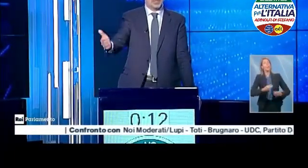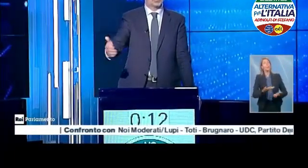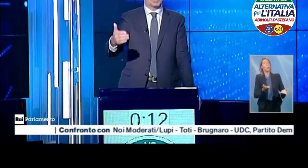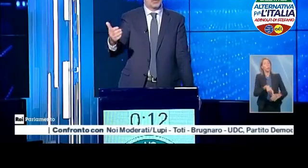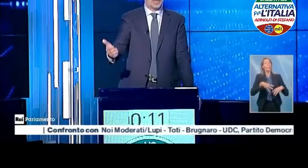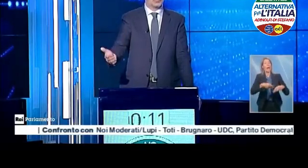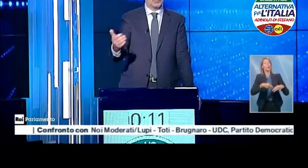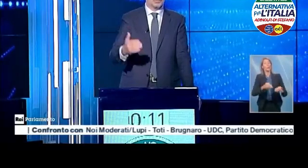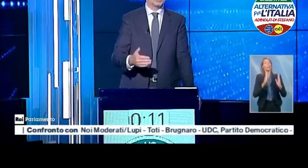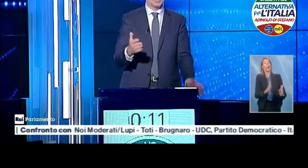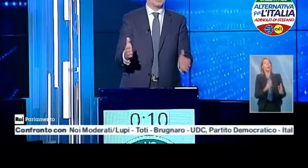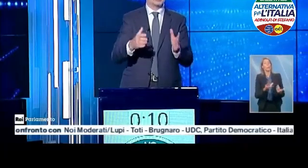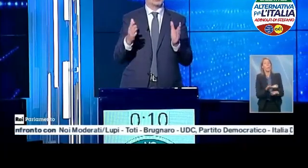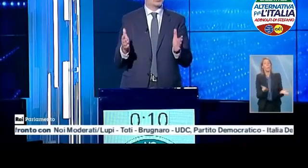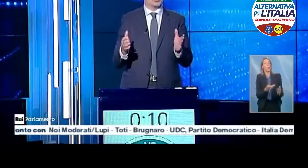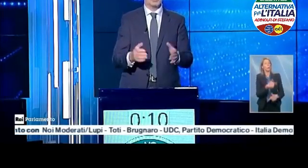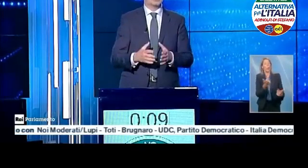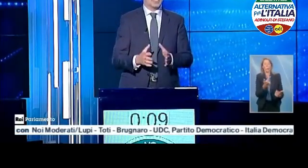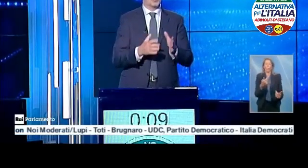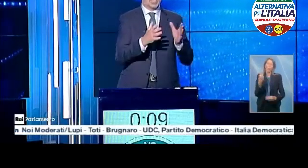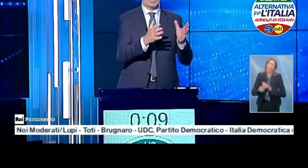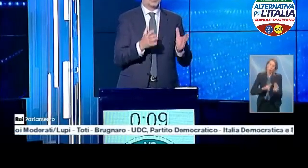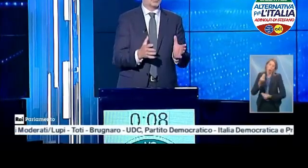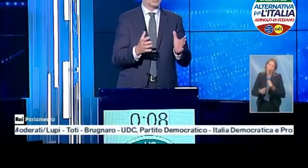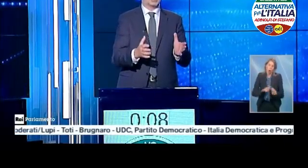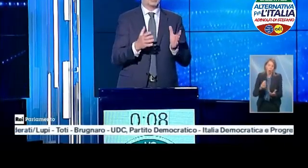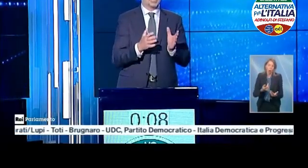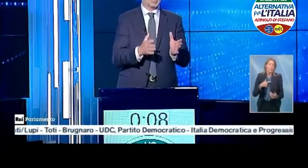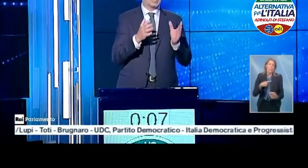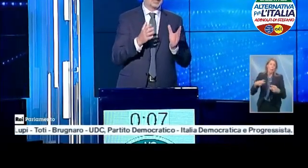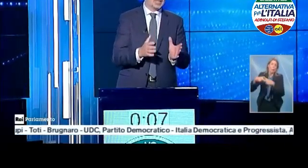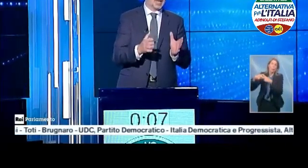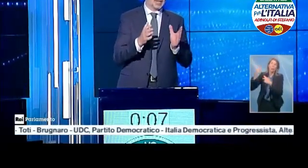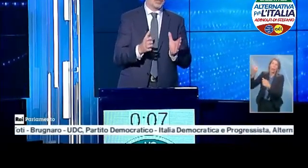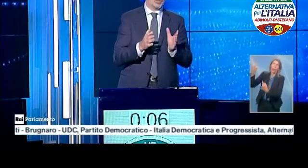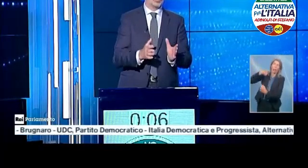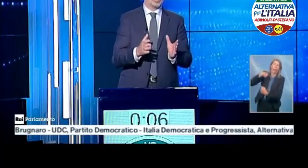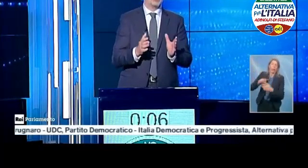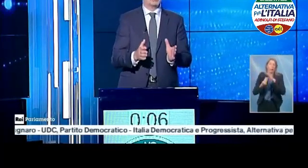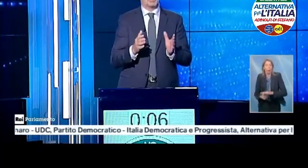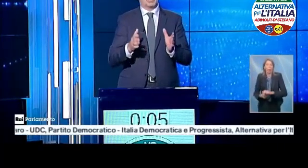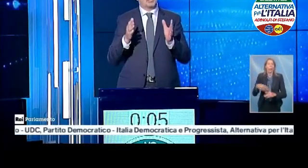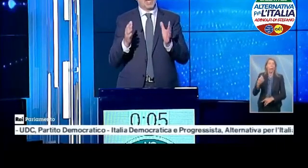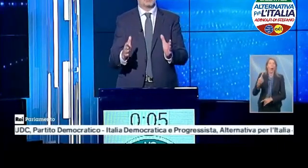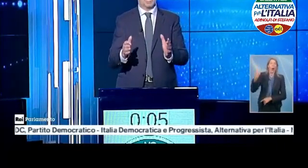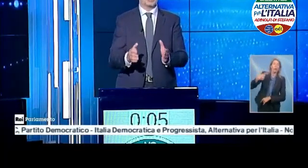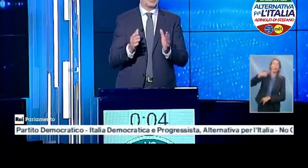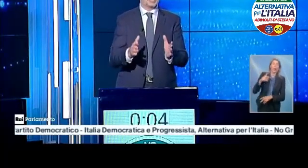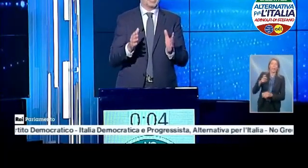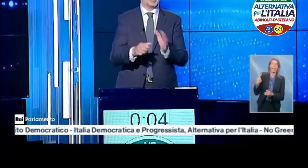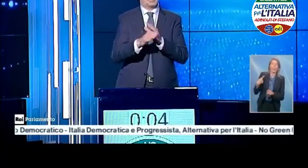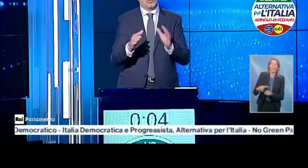troppe persone nel comparto pubblico, quindi sempre il solito gioco. Siamo a ricasco di Bruxelles e da 20 anni seguiamo gli ordini, ma stiamo andando a